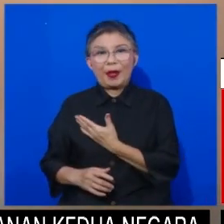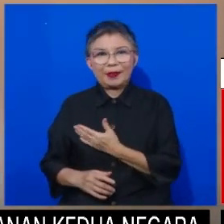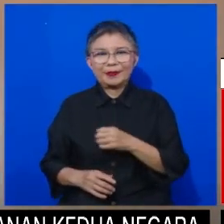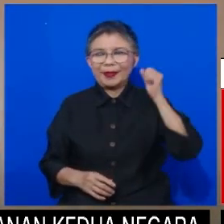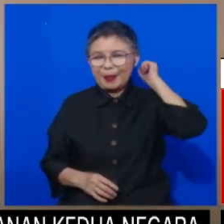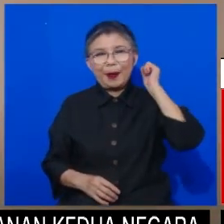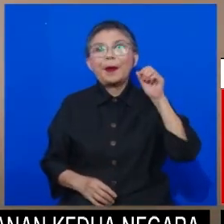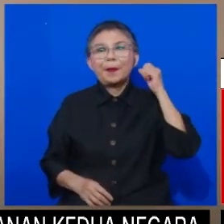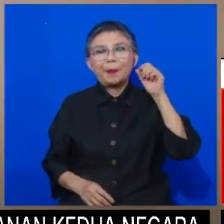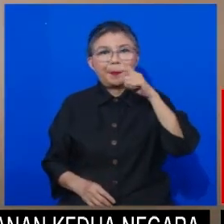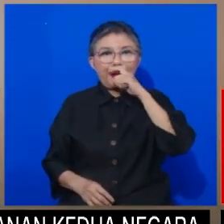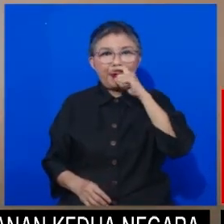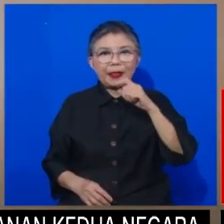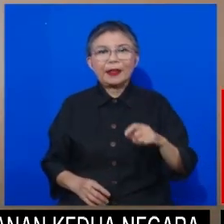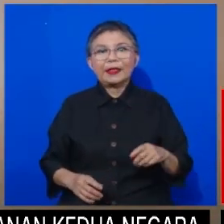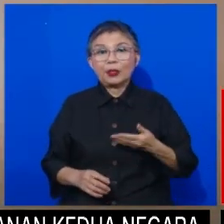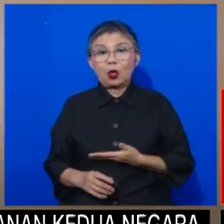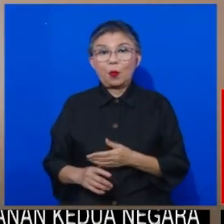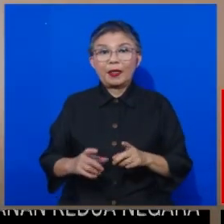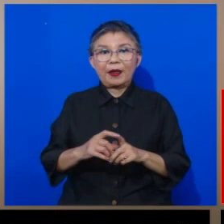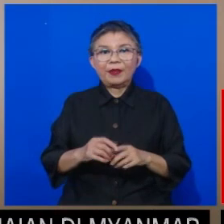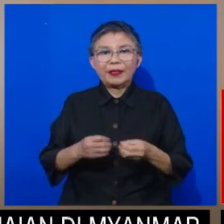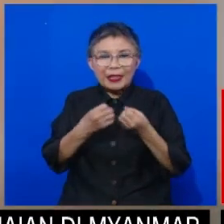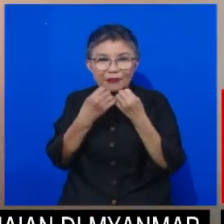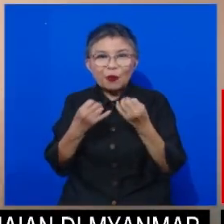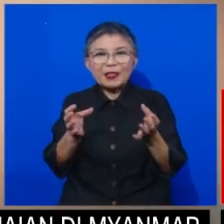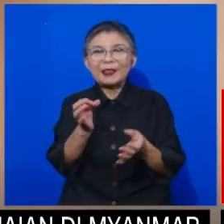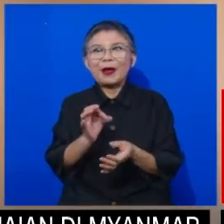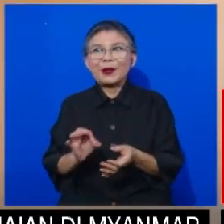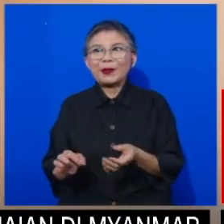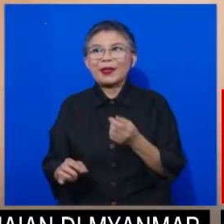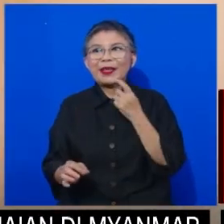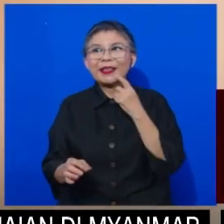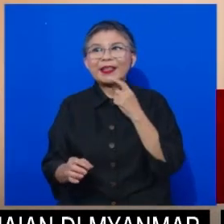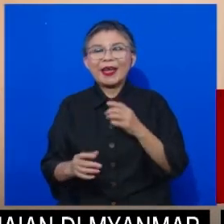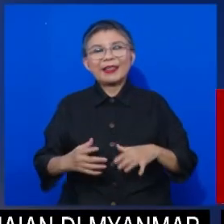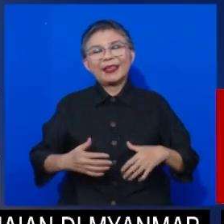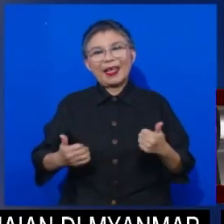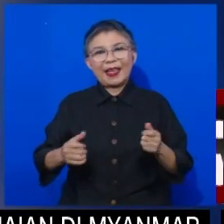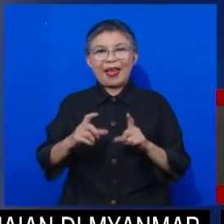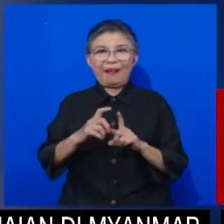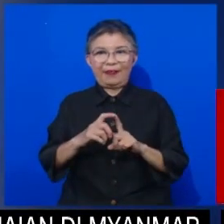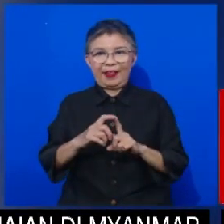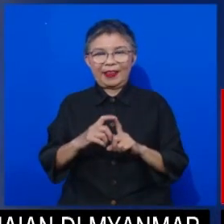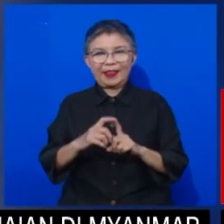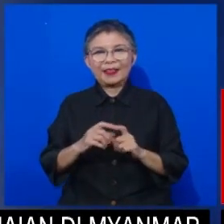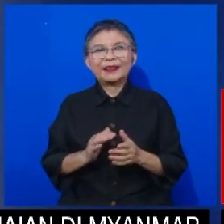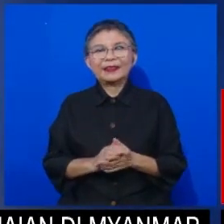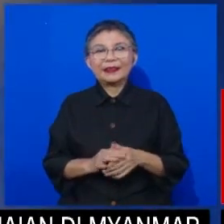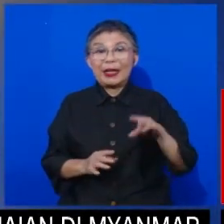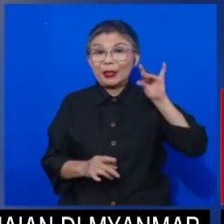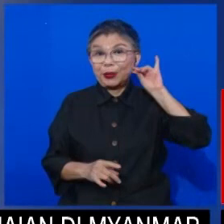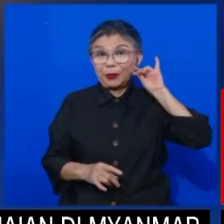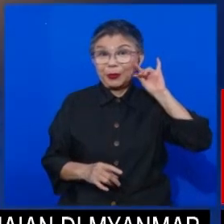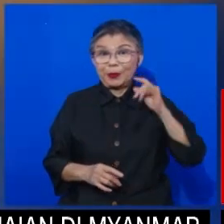Ayah David Ozora, Jonathan Latumahina, kembali membagikan kabar terbaru terkait perkembangan kesehatan anaknya. Melalui akun